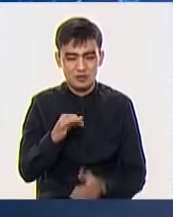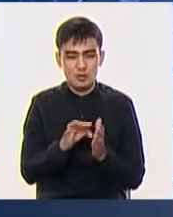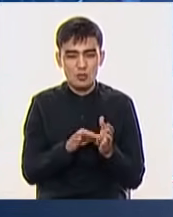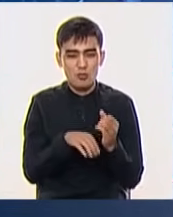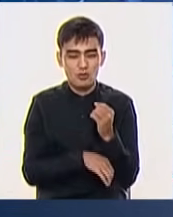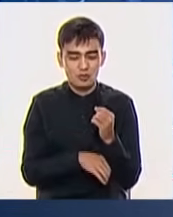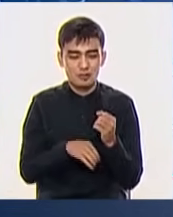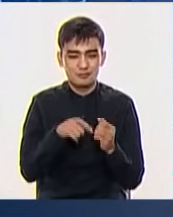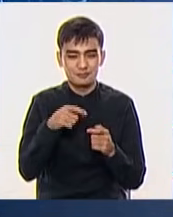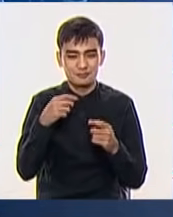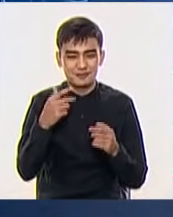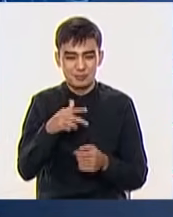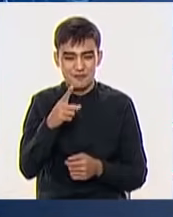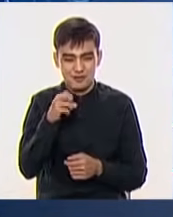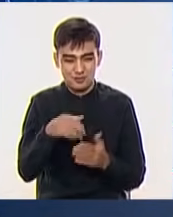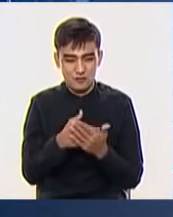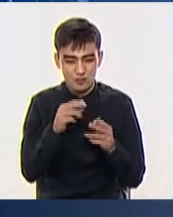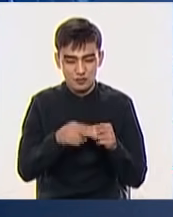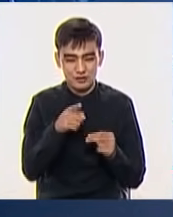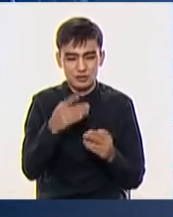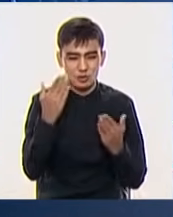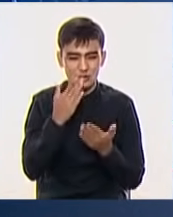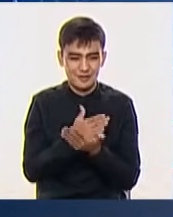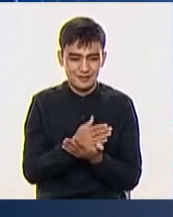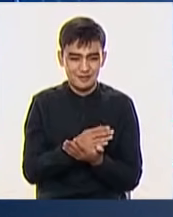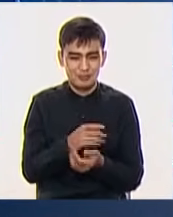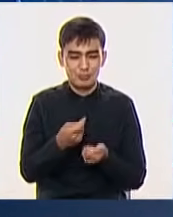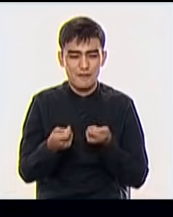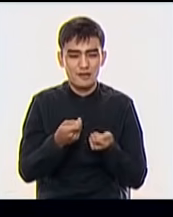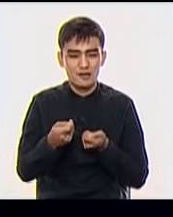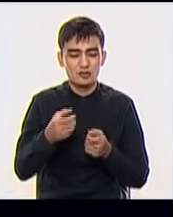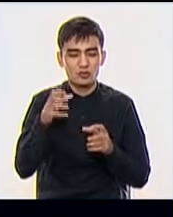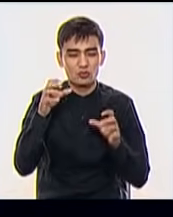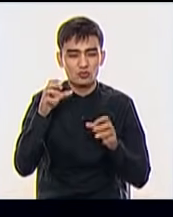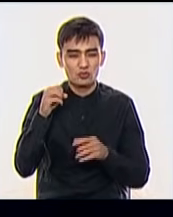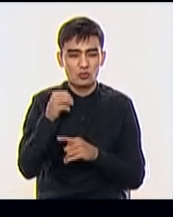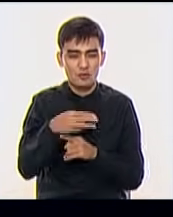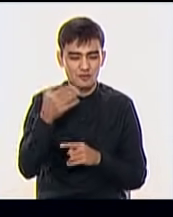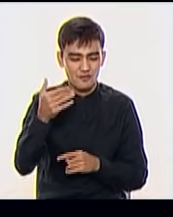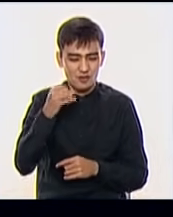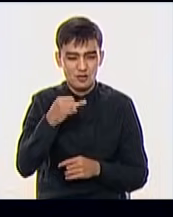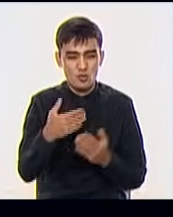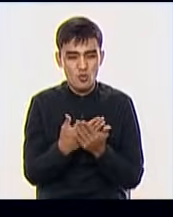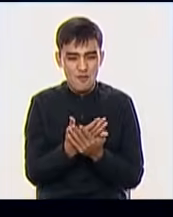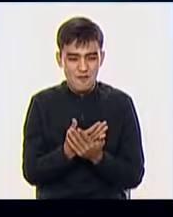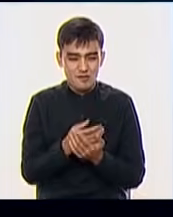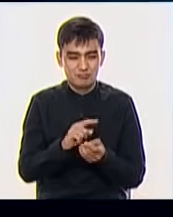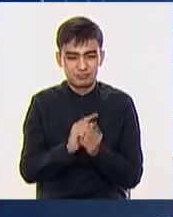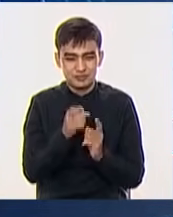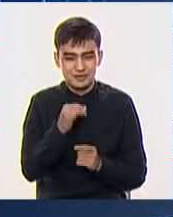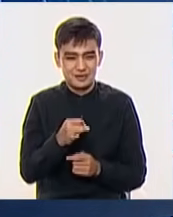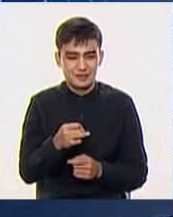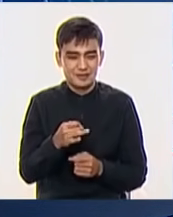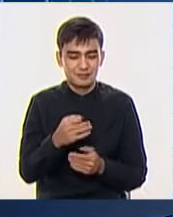после выпуска Информбюро смотрите продолжение телесериала «Повелитель солнца». Новые обстоятельства и неожиданные